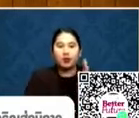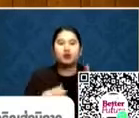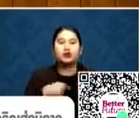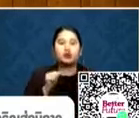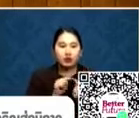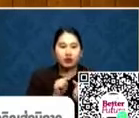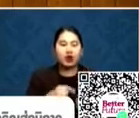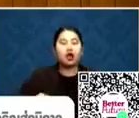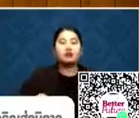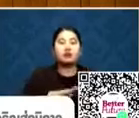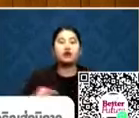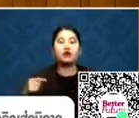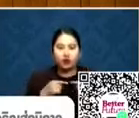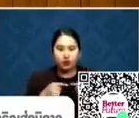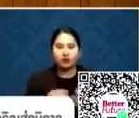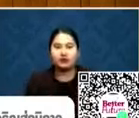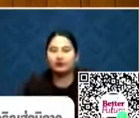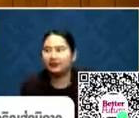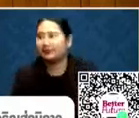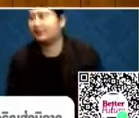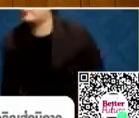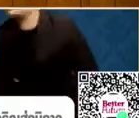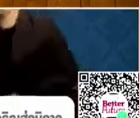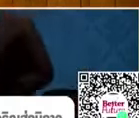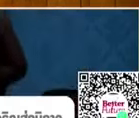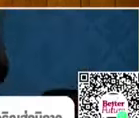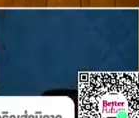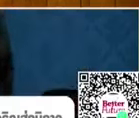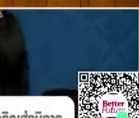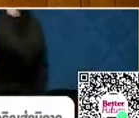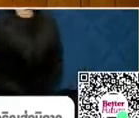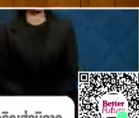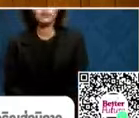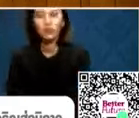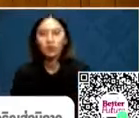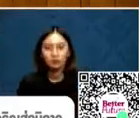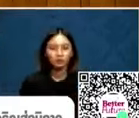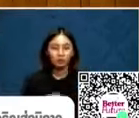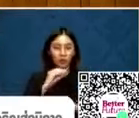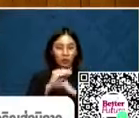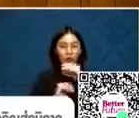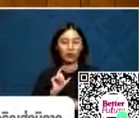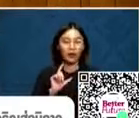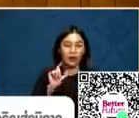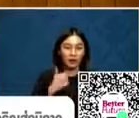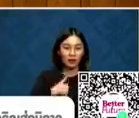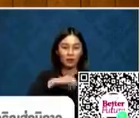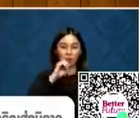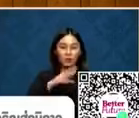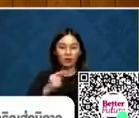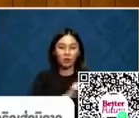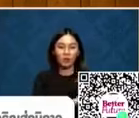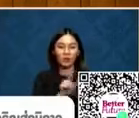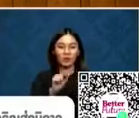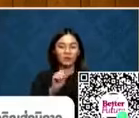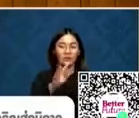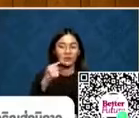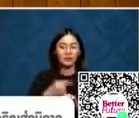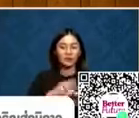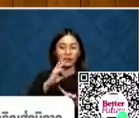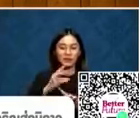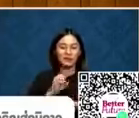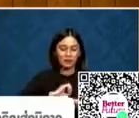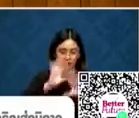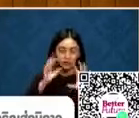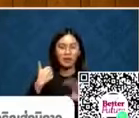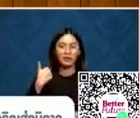ซื่อสัตย์สุจริตเป็นไปตามกติกาใช้งบประมาณอย่างถูกต้องแน่นอนครับ ใช่ค่ะแล้วก็ท่านนายกก็มีการย้ำเพิ่มเติมด้วยนะ